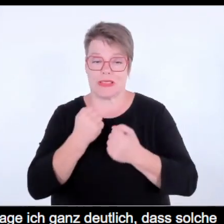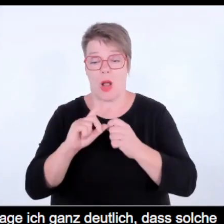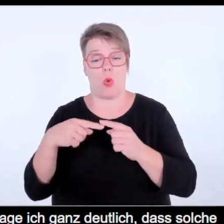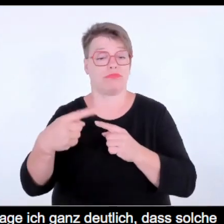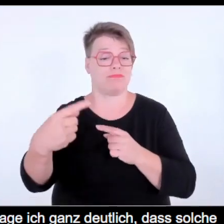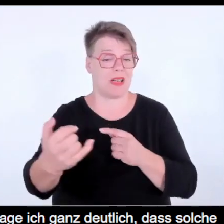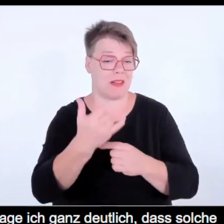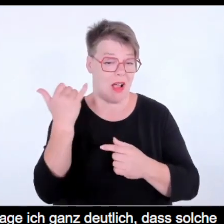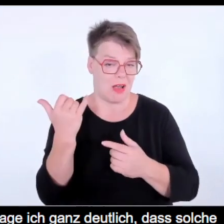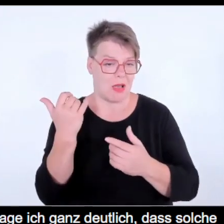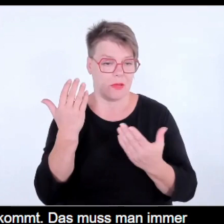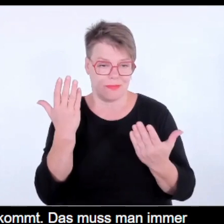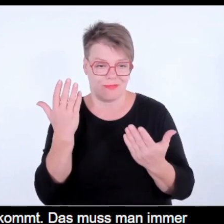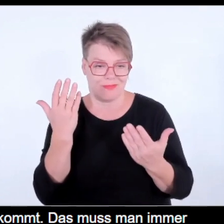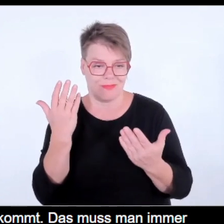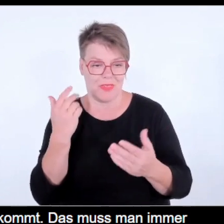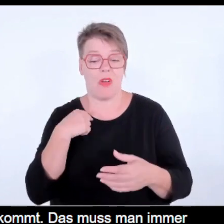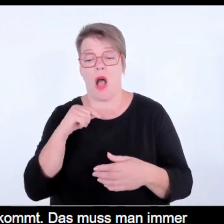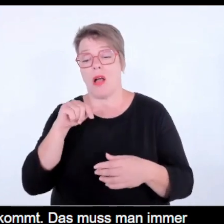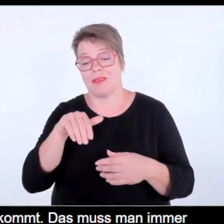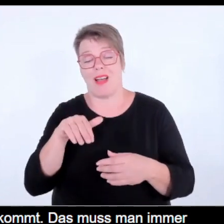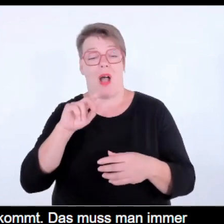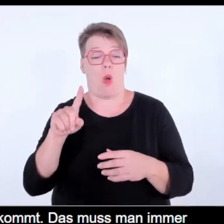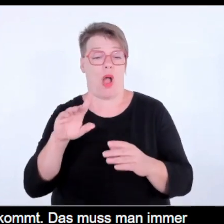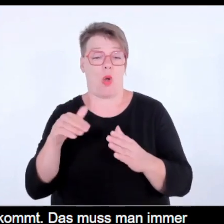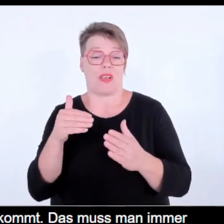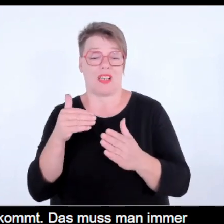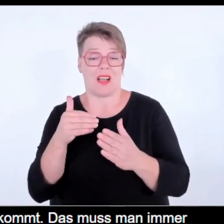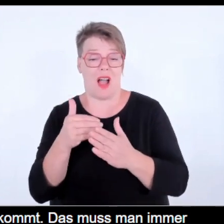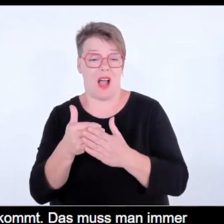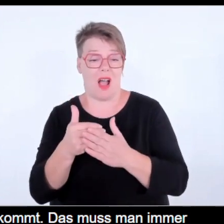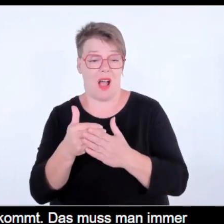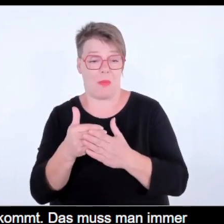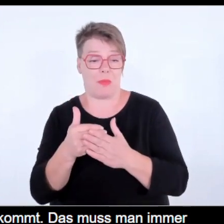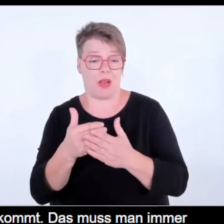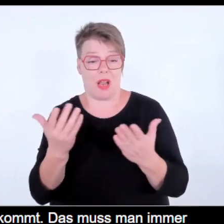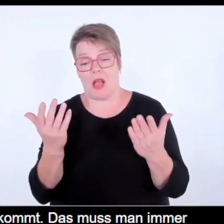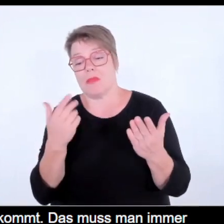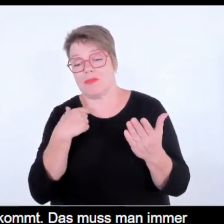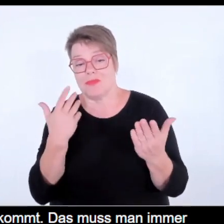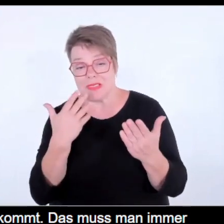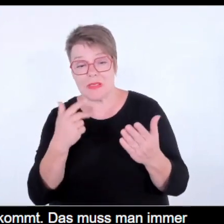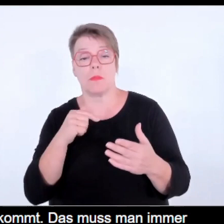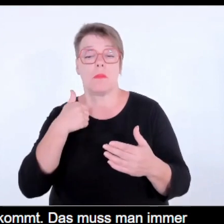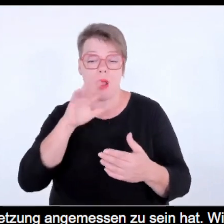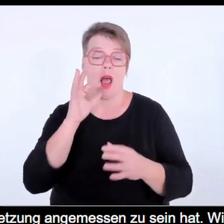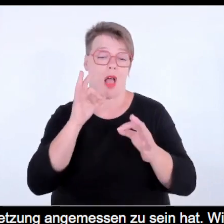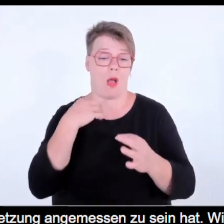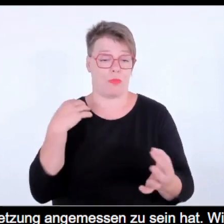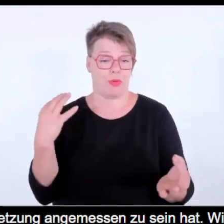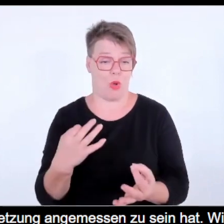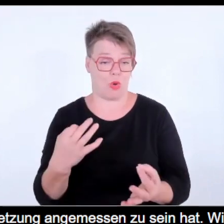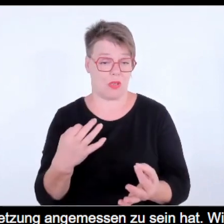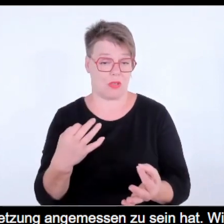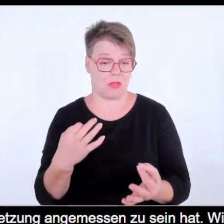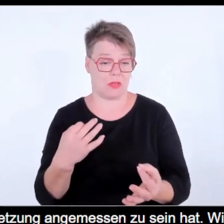den Unterricht gestalten zu können. Auf der anderen Seite hatten wir auch in diesem Schuljahr steigende Schülerzahlen durch die Demografie, aber auch durch die